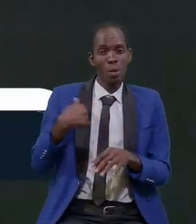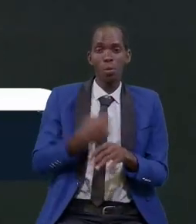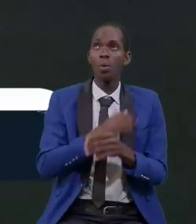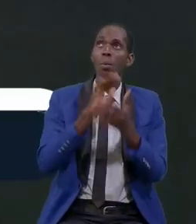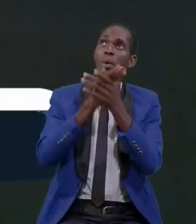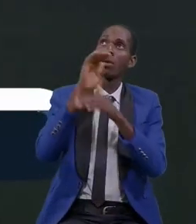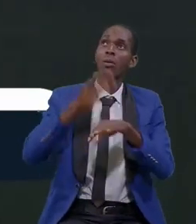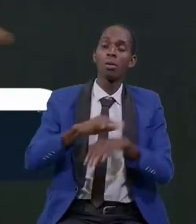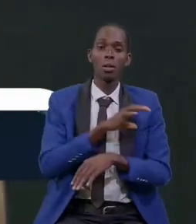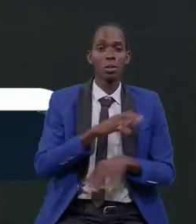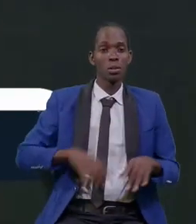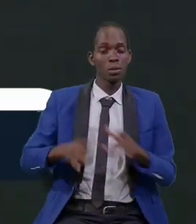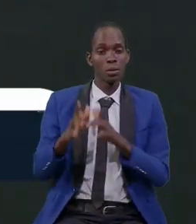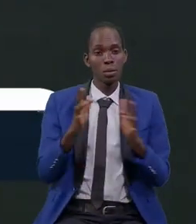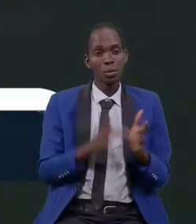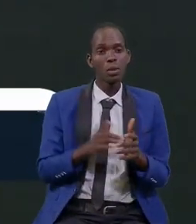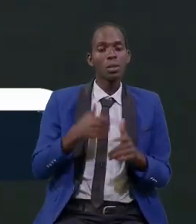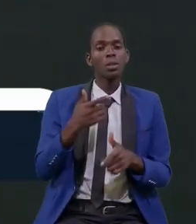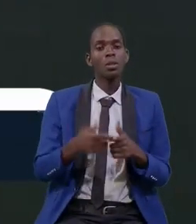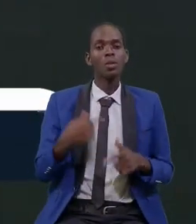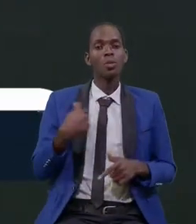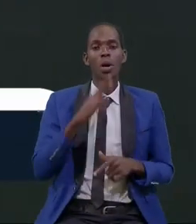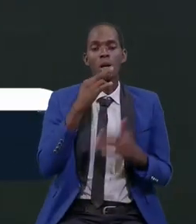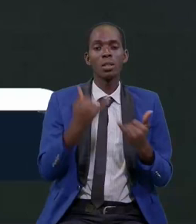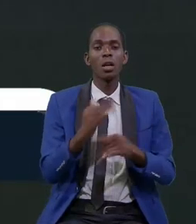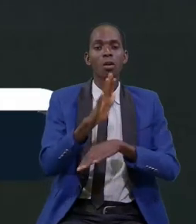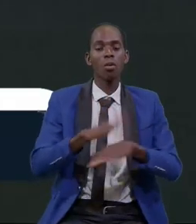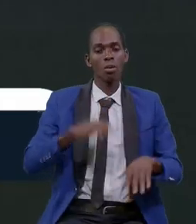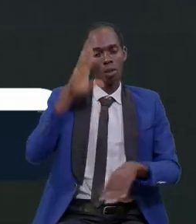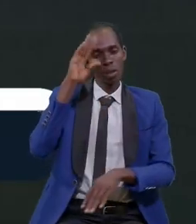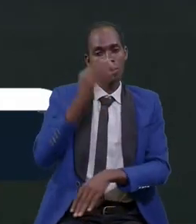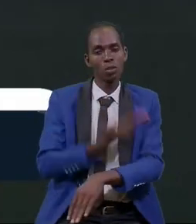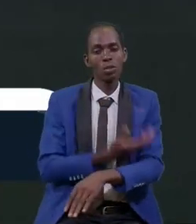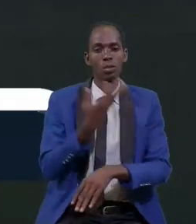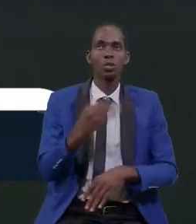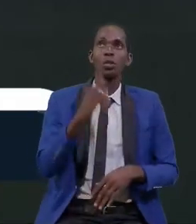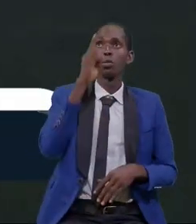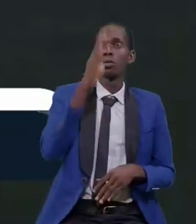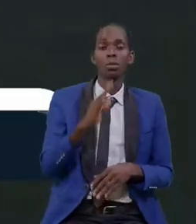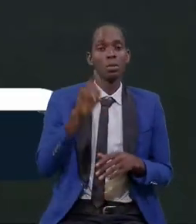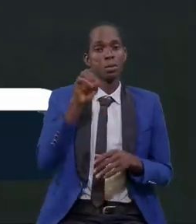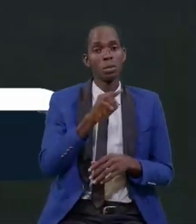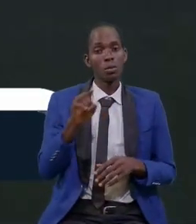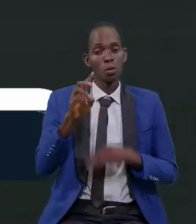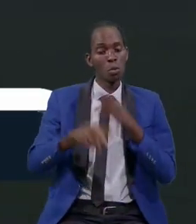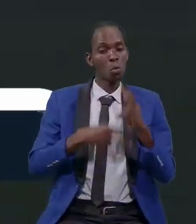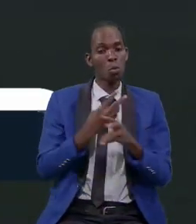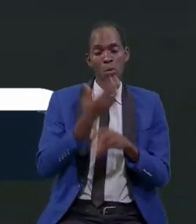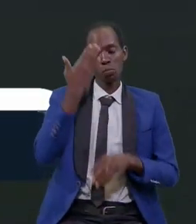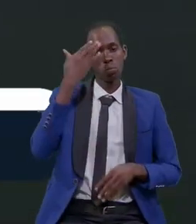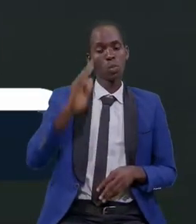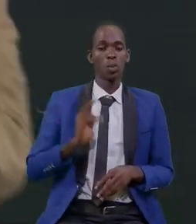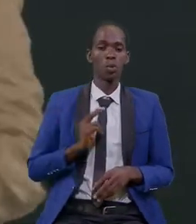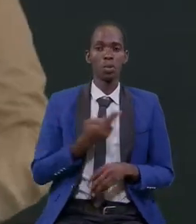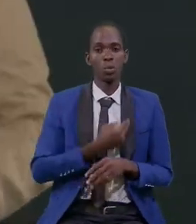Jésus-Christ, on dit, maintenant nous sommes appelés fils de Dieu. Si le monde ne nous connaît pas, c'est parce qu'il ne l'a